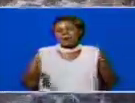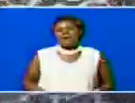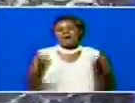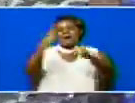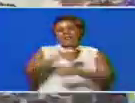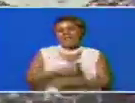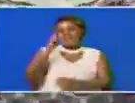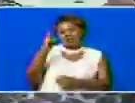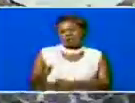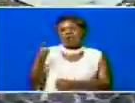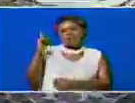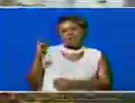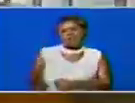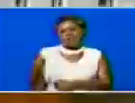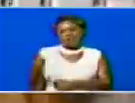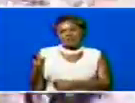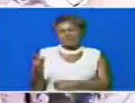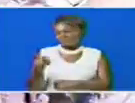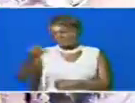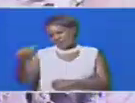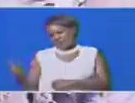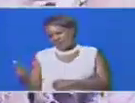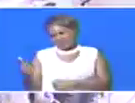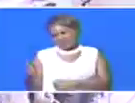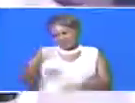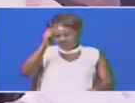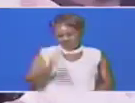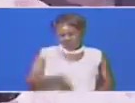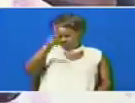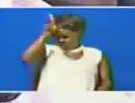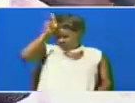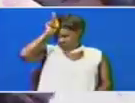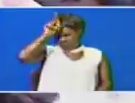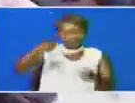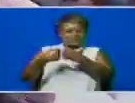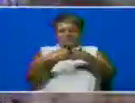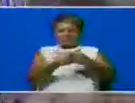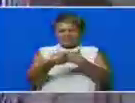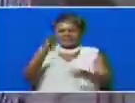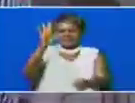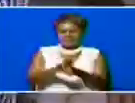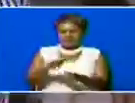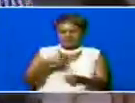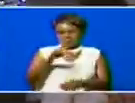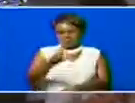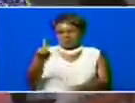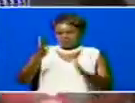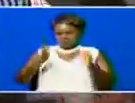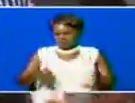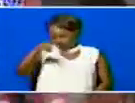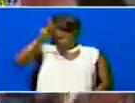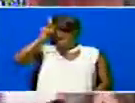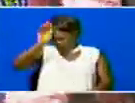Happy birthday to you. Kwingineko mnada wa mbuzi una changamoto zake. Na kila mtu apewe mbuzi